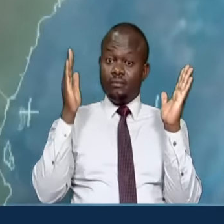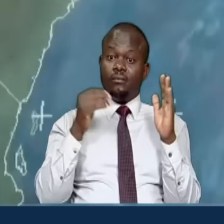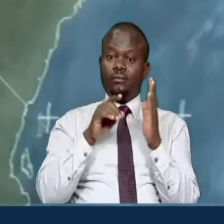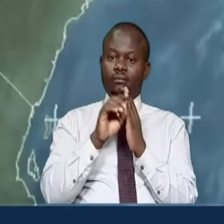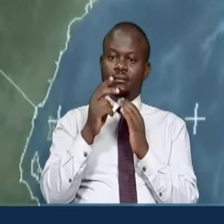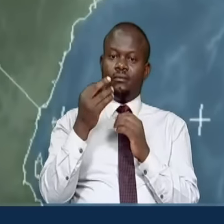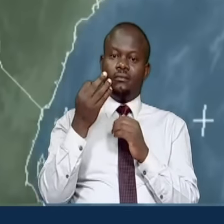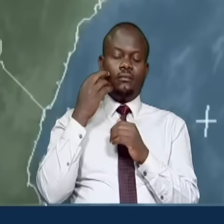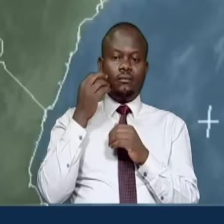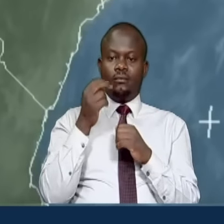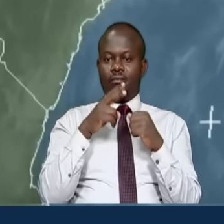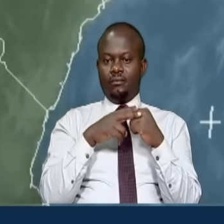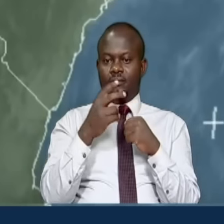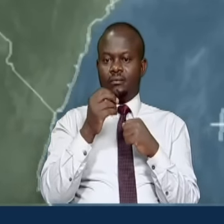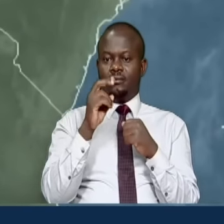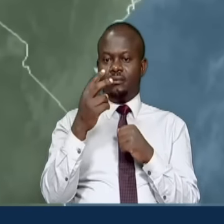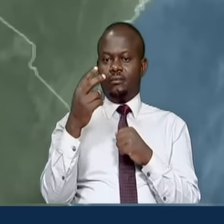23 Nyakanga